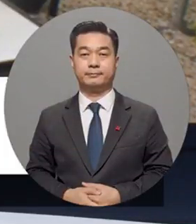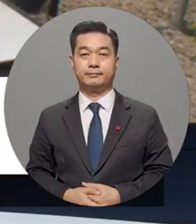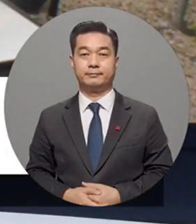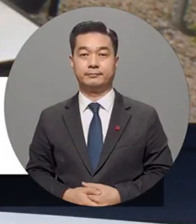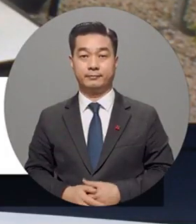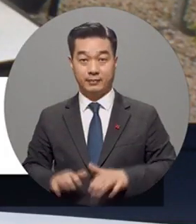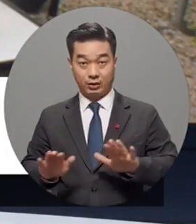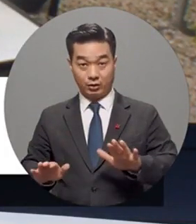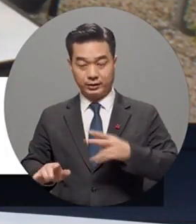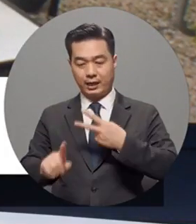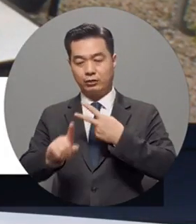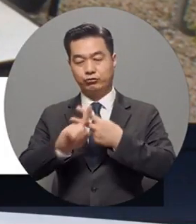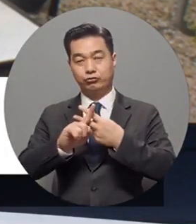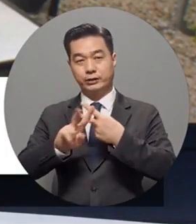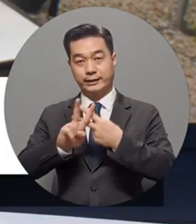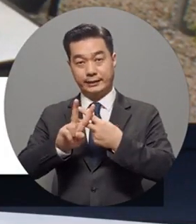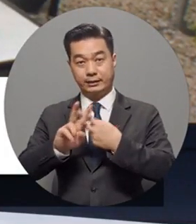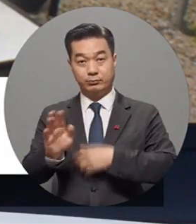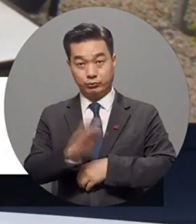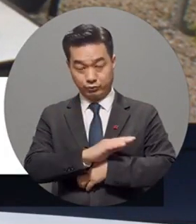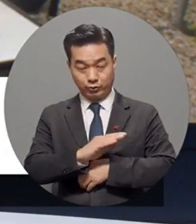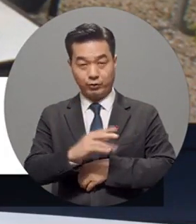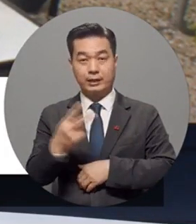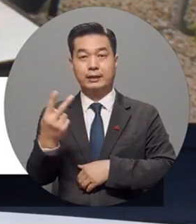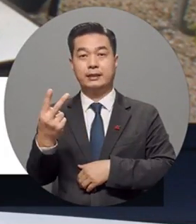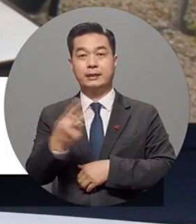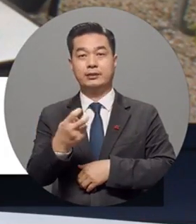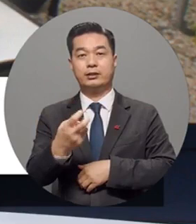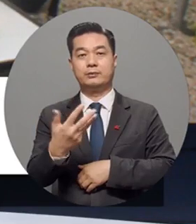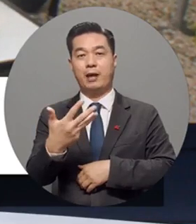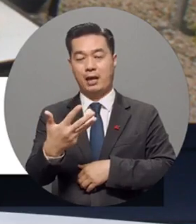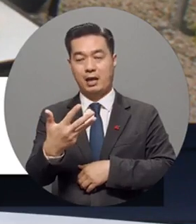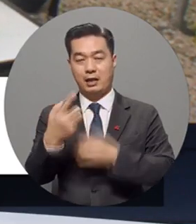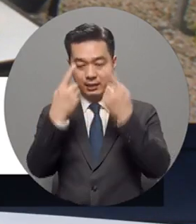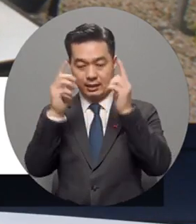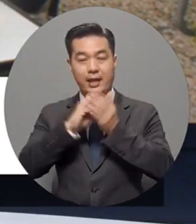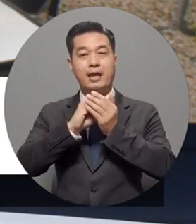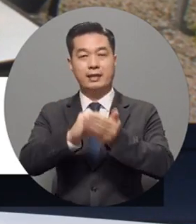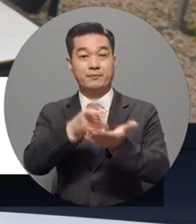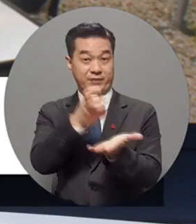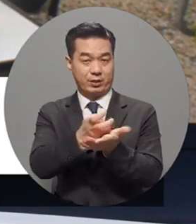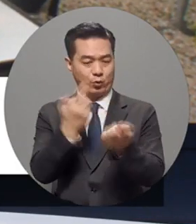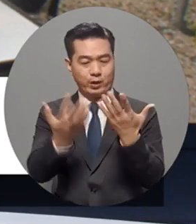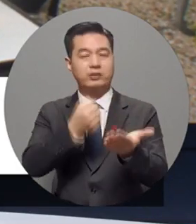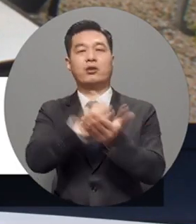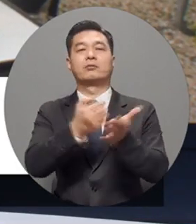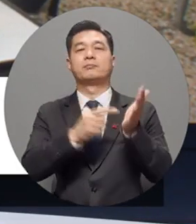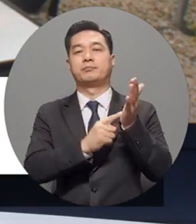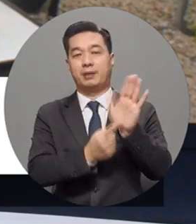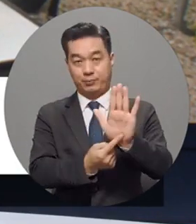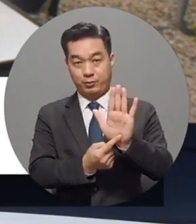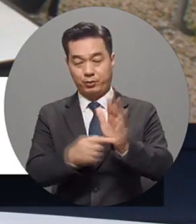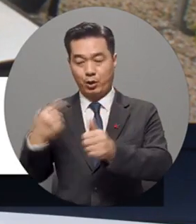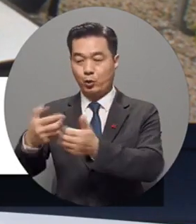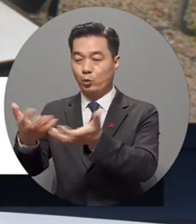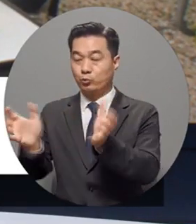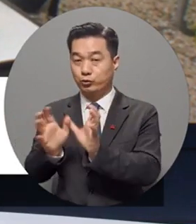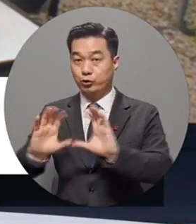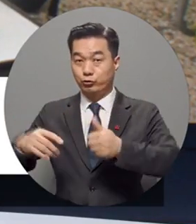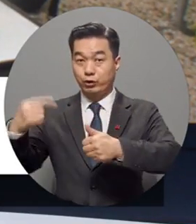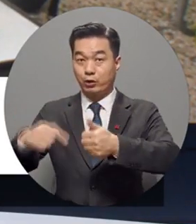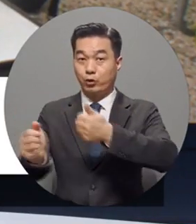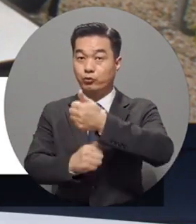현재 중학교 2학년부터 적용되는 2028 대입제도 개편안이 확정됐습니다. 교육부는